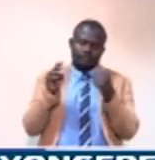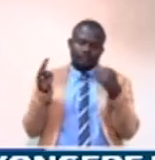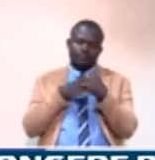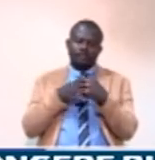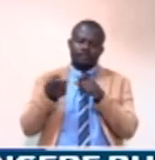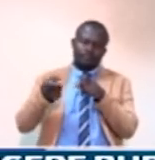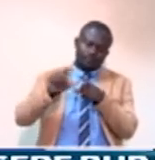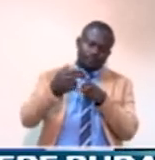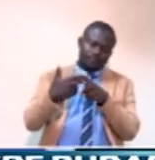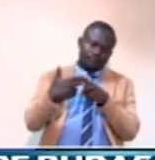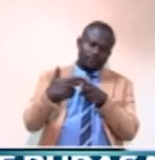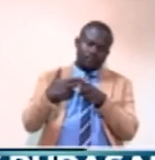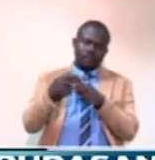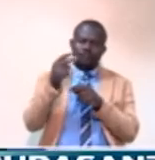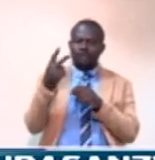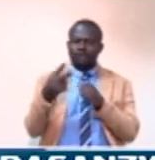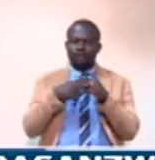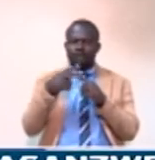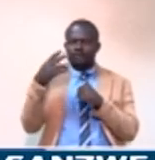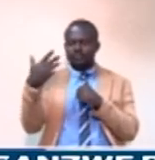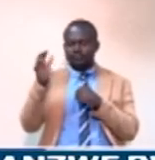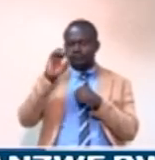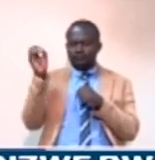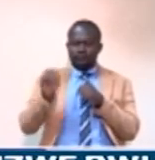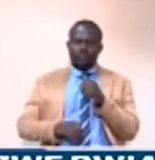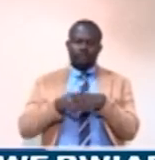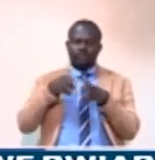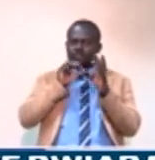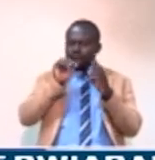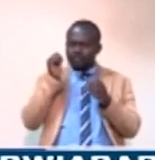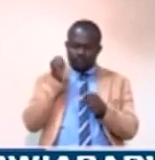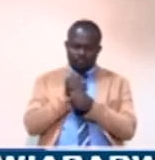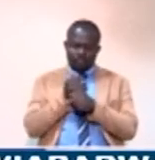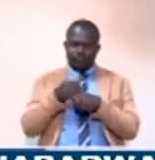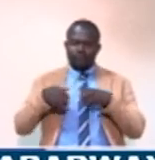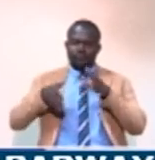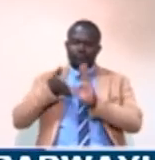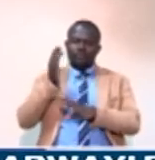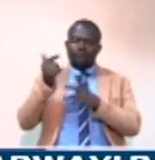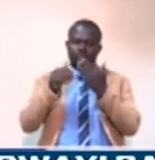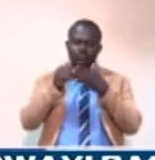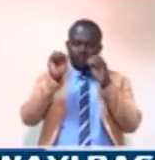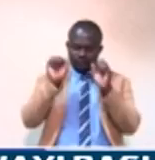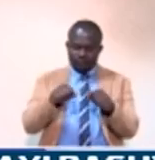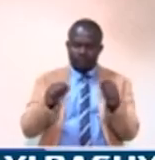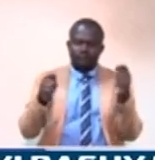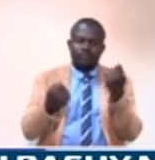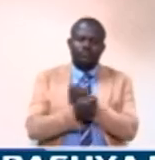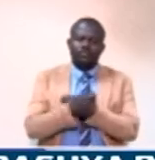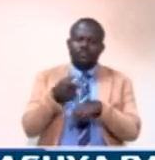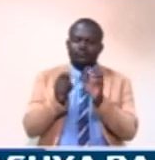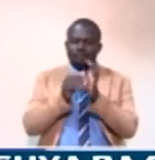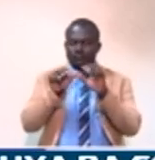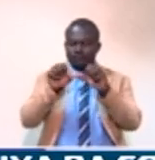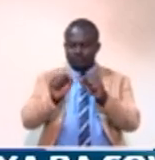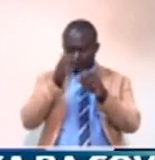COVID-19 biyongereyeho ku gipimo kingana na 275%, ku buryo ngo nta gikozwe mu maguru mashya ibintu bishobora gusubira irudubi, ndetse